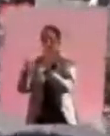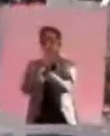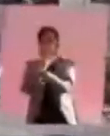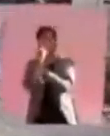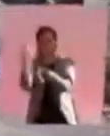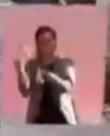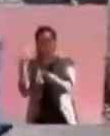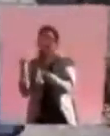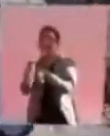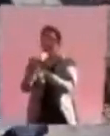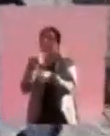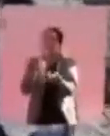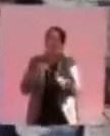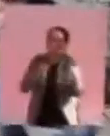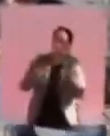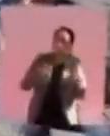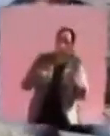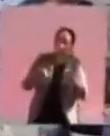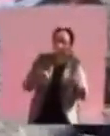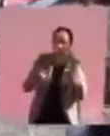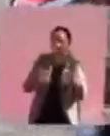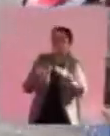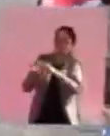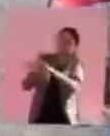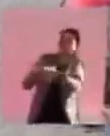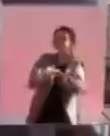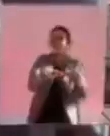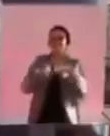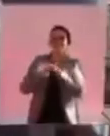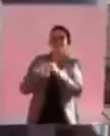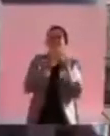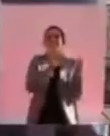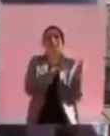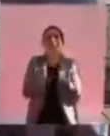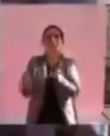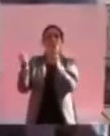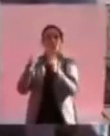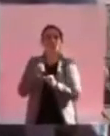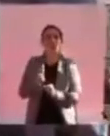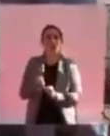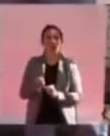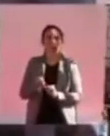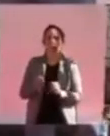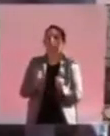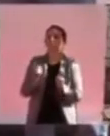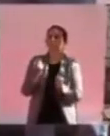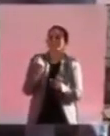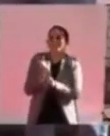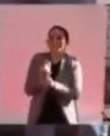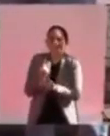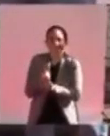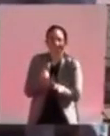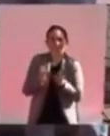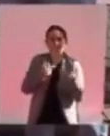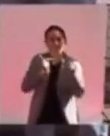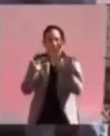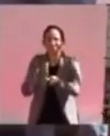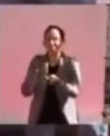e coeso per garantire fluidità e continuità nella risposta ai bisogni di salute della cittadinanza